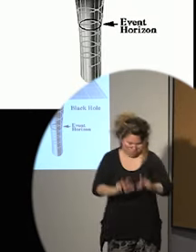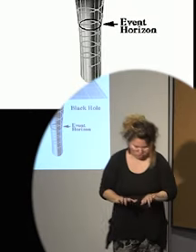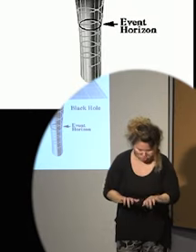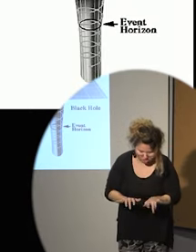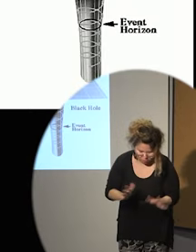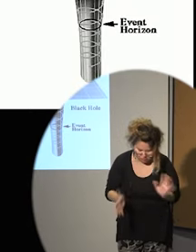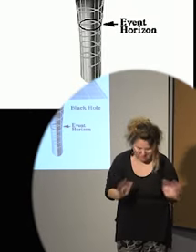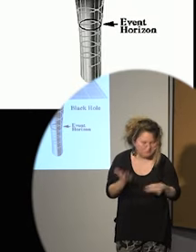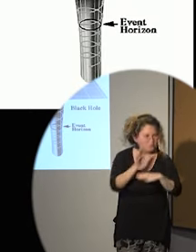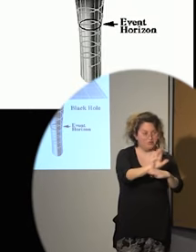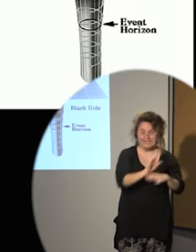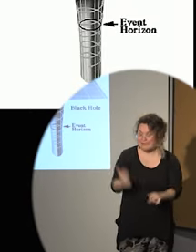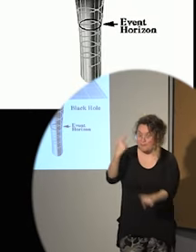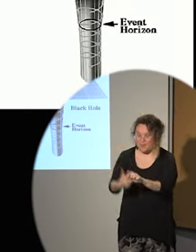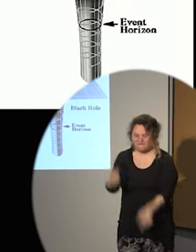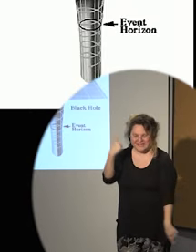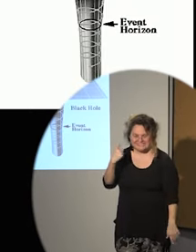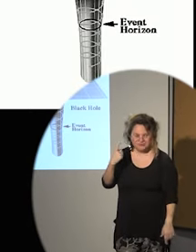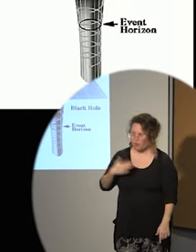La première fois qu'on me la pose, je l'aime bien.